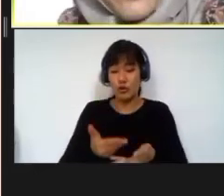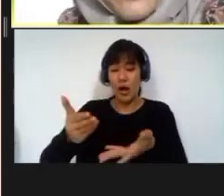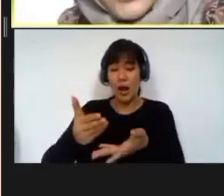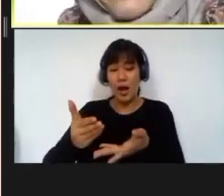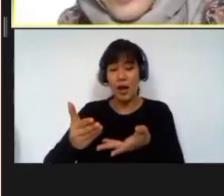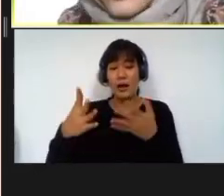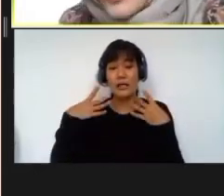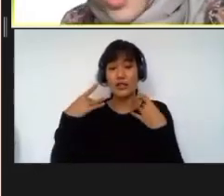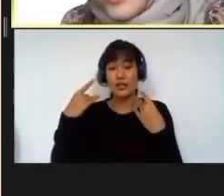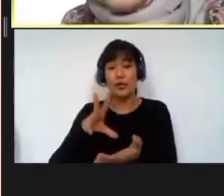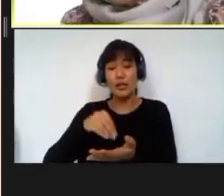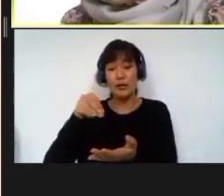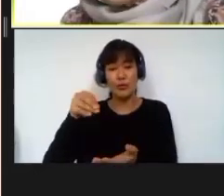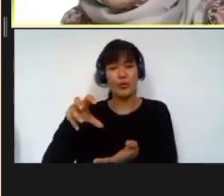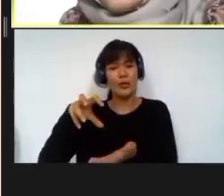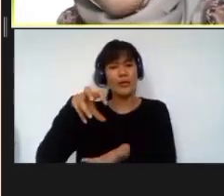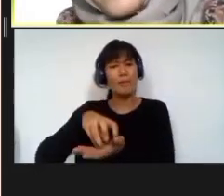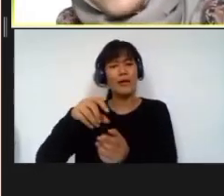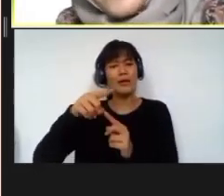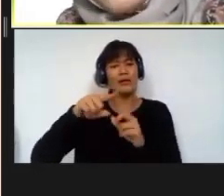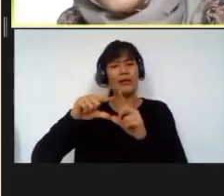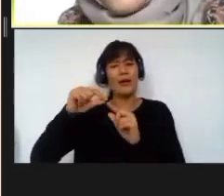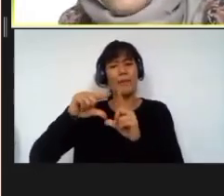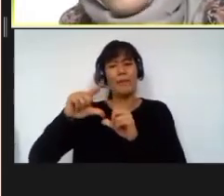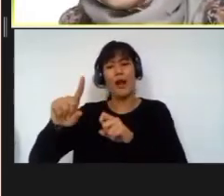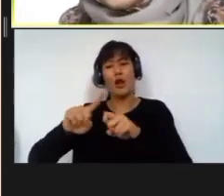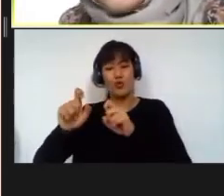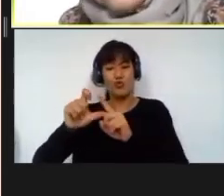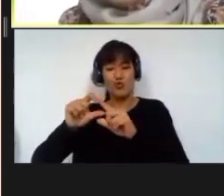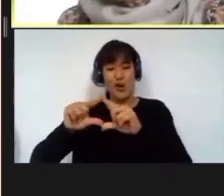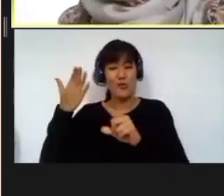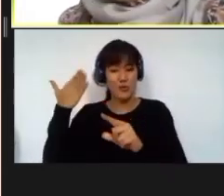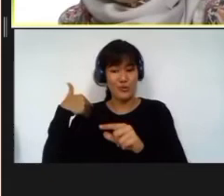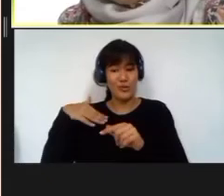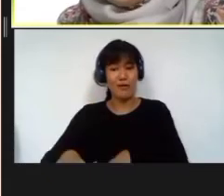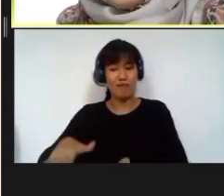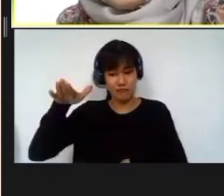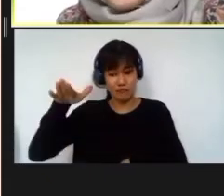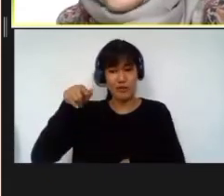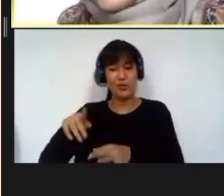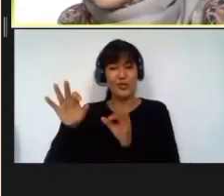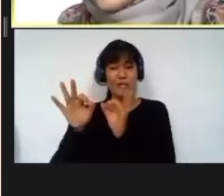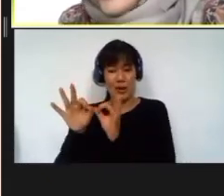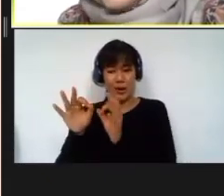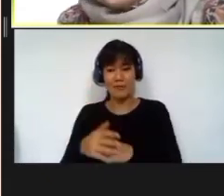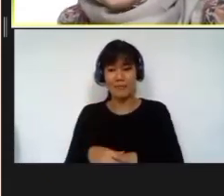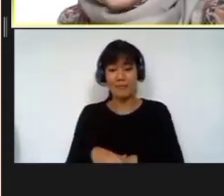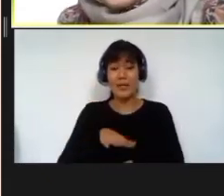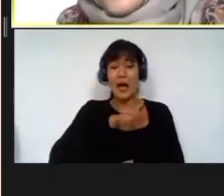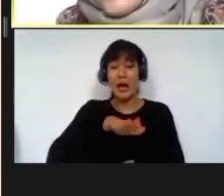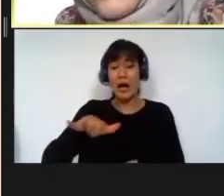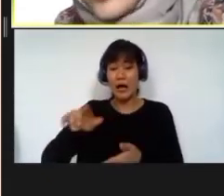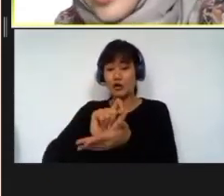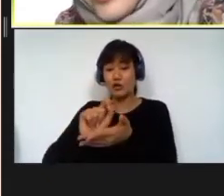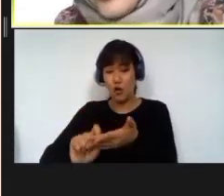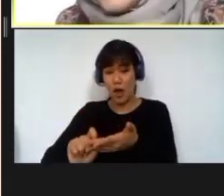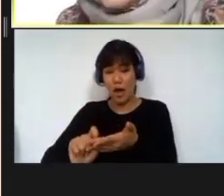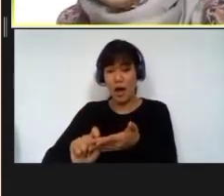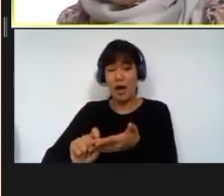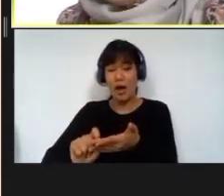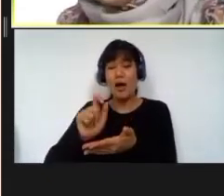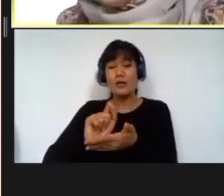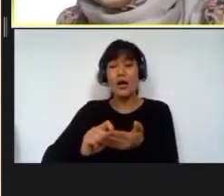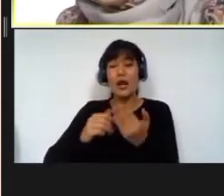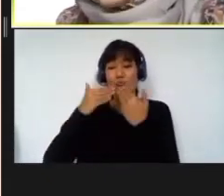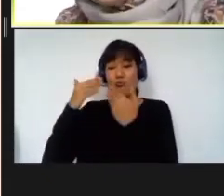di wilayah Tapal Kuda, tempat saya dibesarkan di Jember, anak-anak sekolah di madrasah ayah ibu saya itu